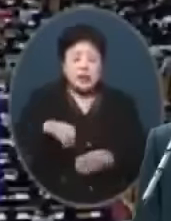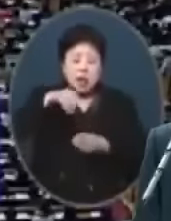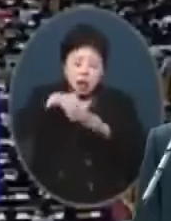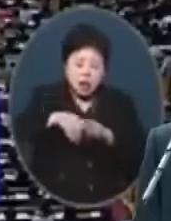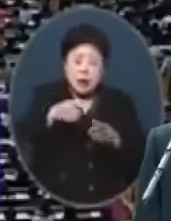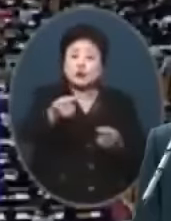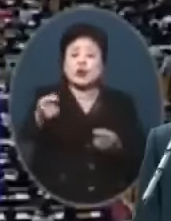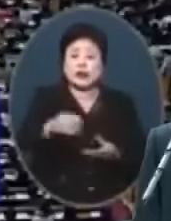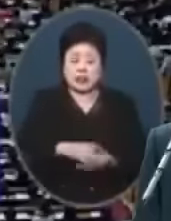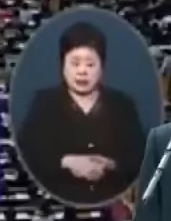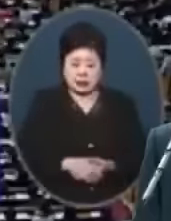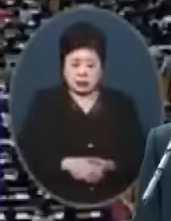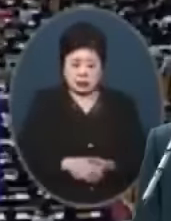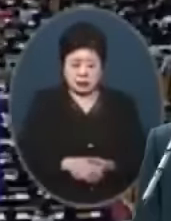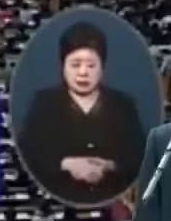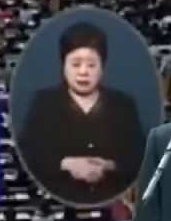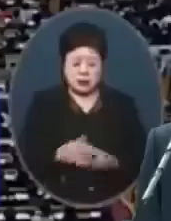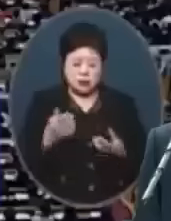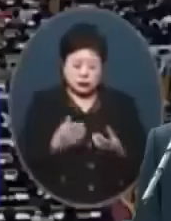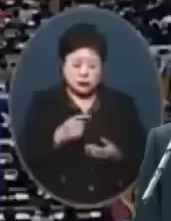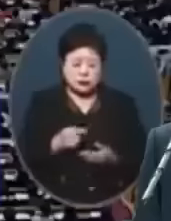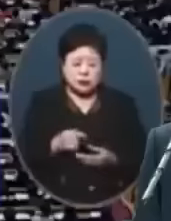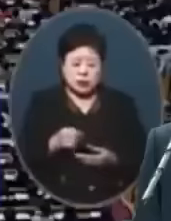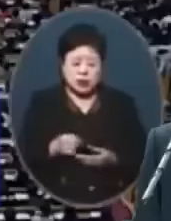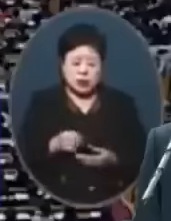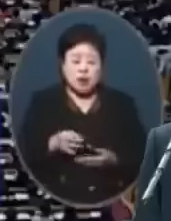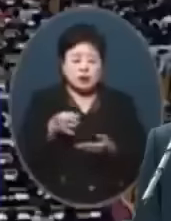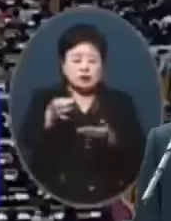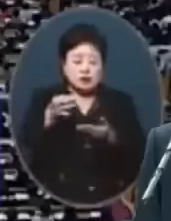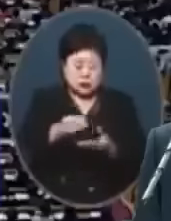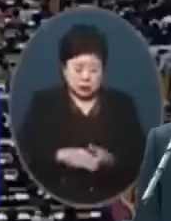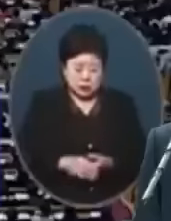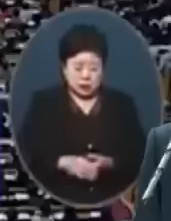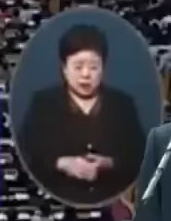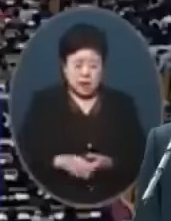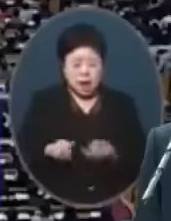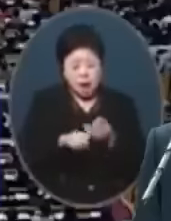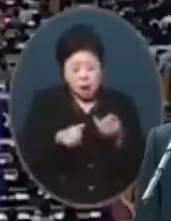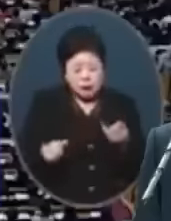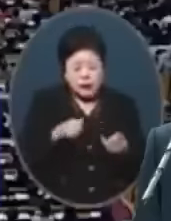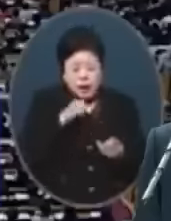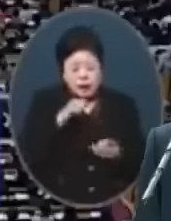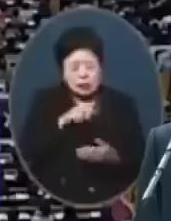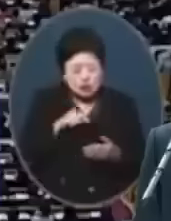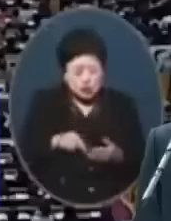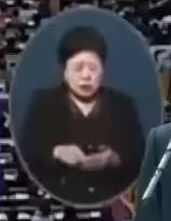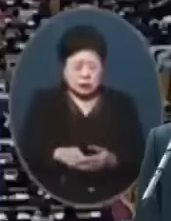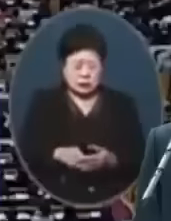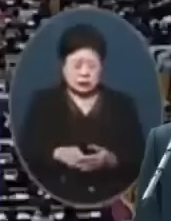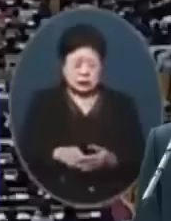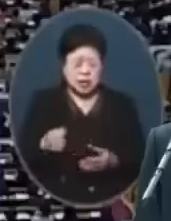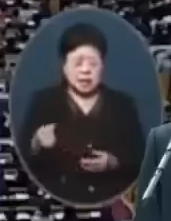넣었도다. 저들은 그 풍족한 곳에서 헌금을 넣었거니와 이 과부는 그 가난한 중에서